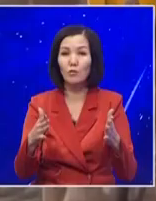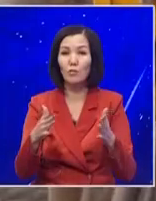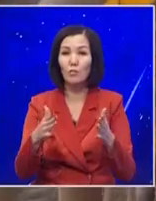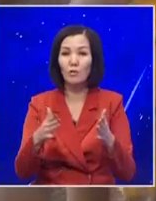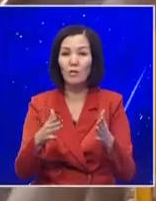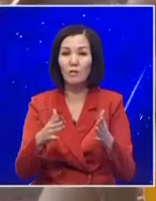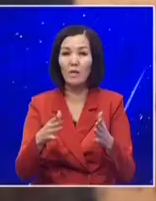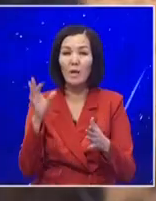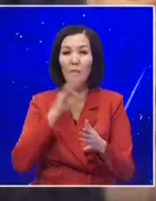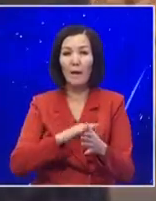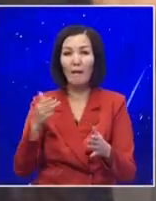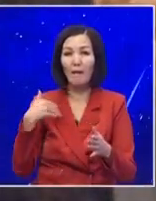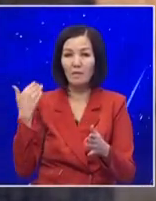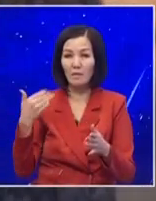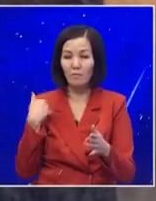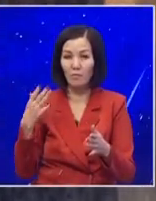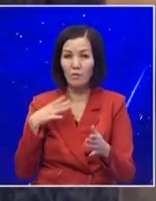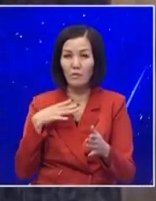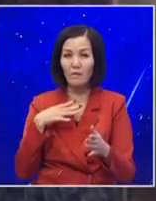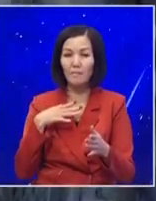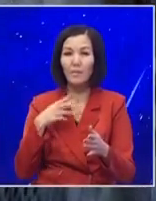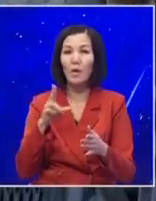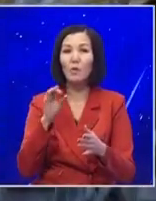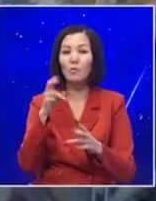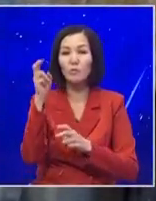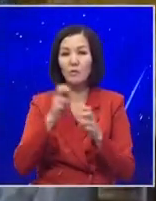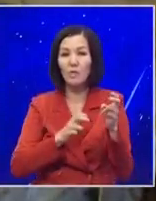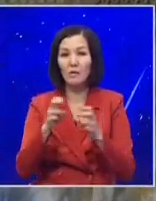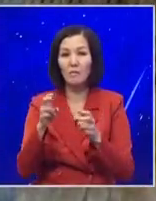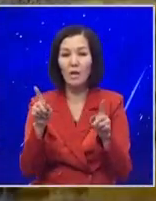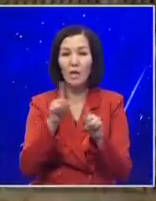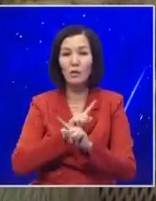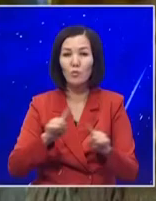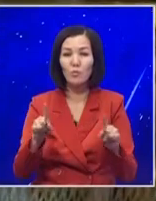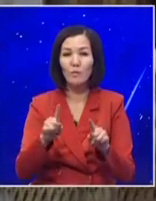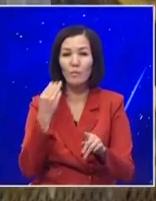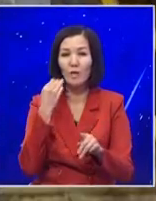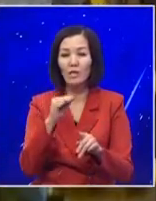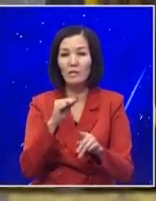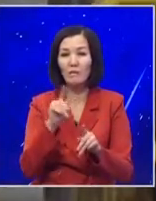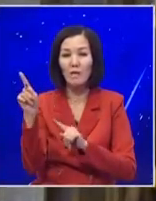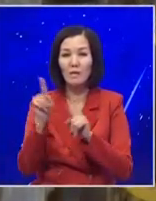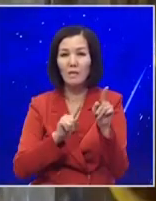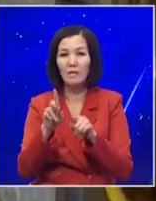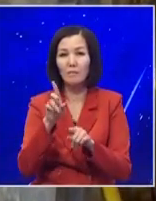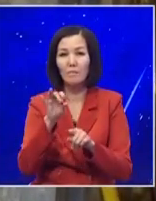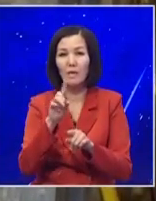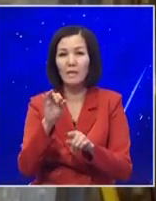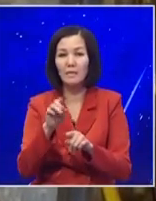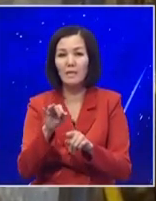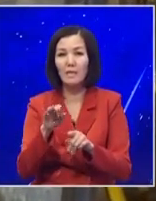его полезных свойств. Как отметили специалисты Куксусского завода, особым качеством отличается тростниковый сырец из Бразилии.